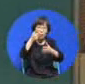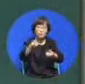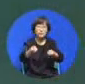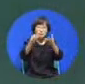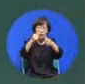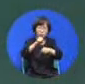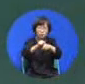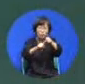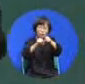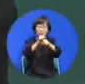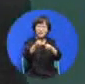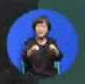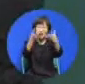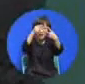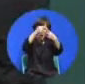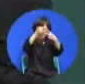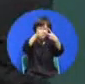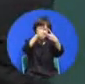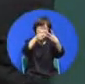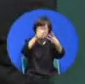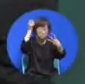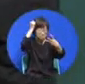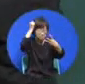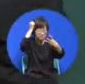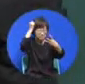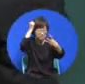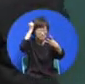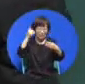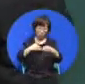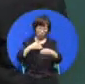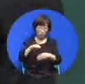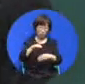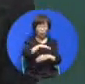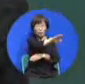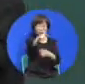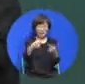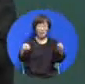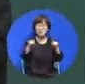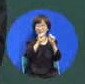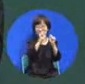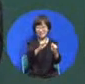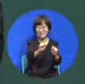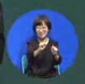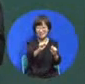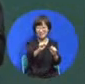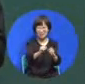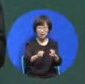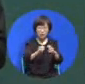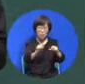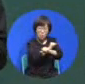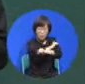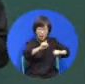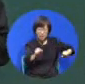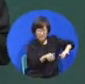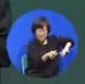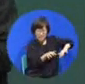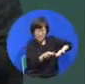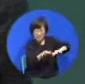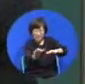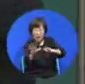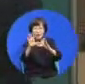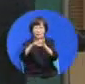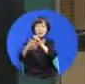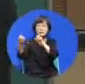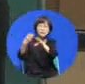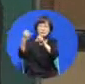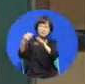너와 함께 하지 않았냐? Was I not with you after you came out of Egypt? 광야에서 난 응답들. The answers they